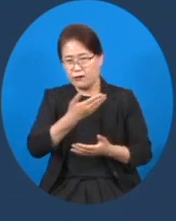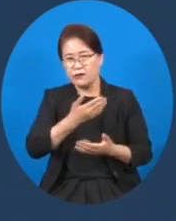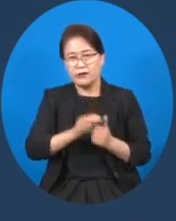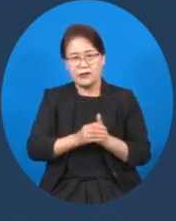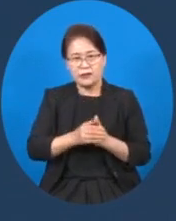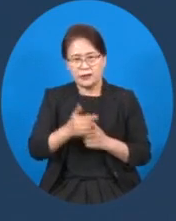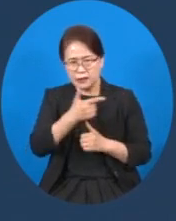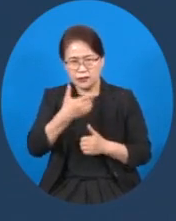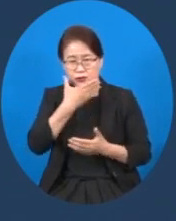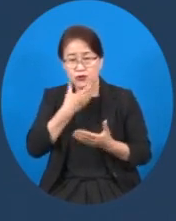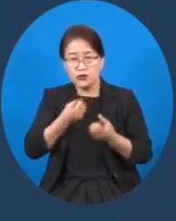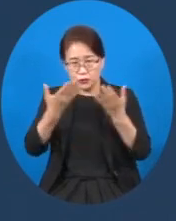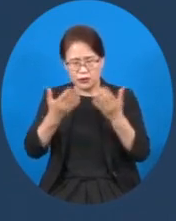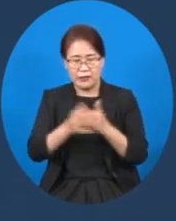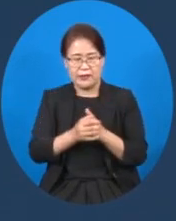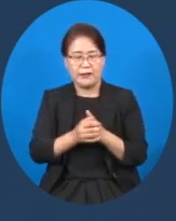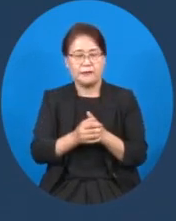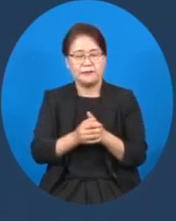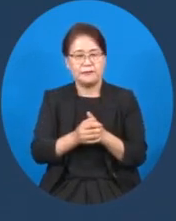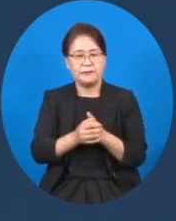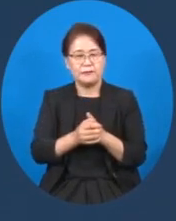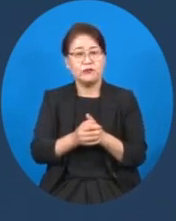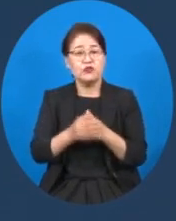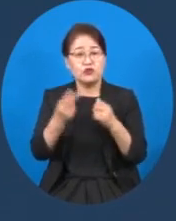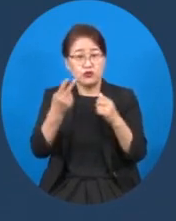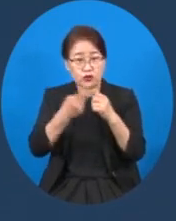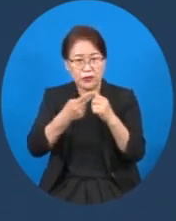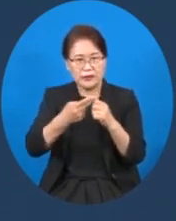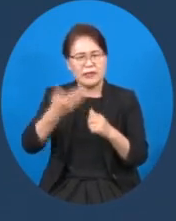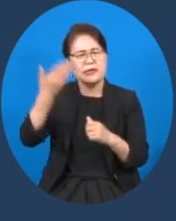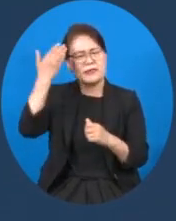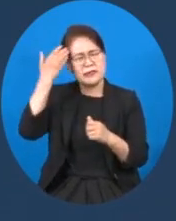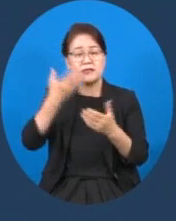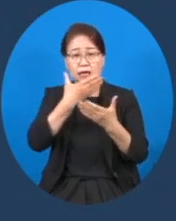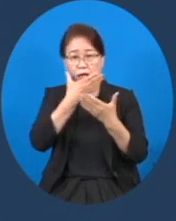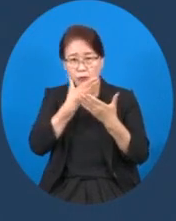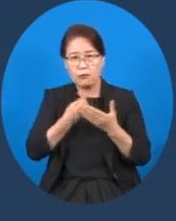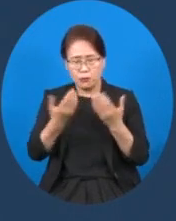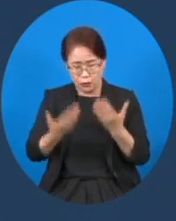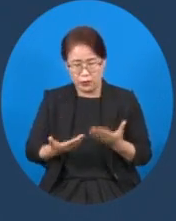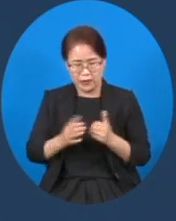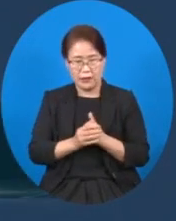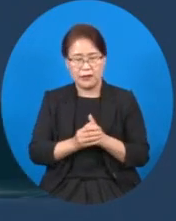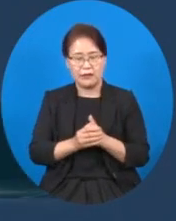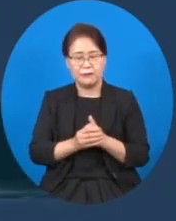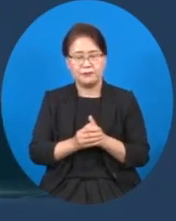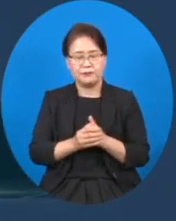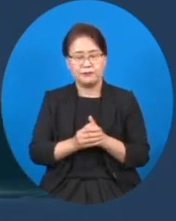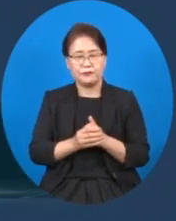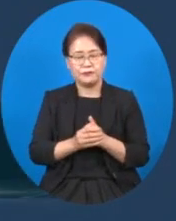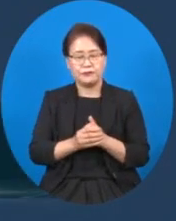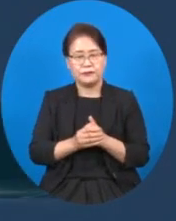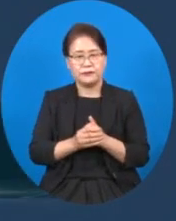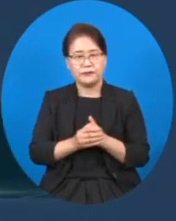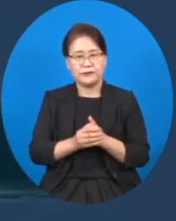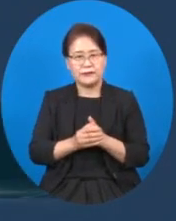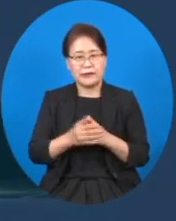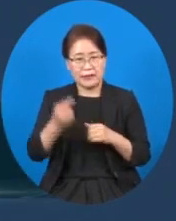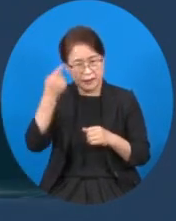두 번째로 지식의 복을 받는다는 거예요. 자, 잠언 1장 7절의 말씀을 읽겠습니다. 다